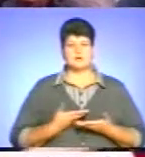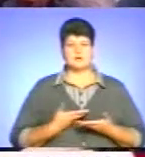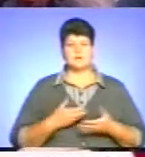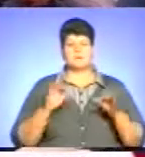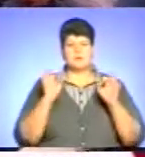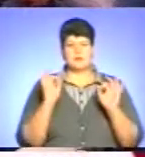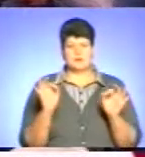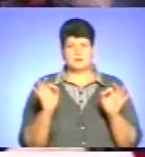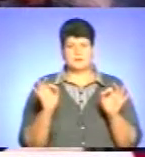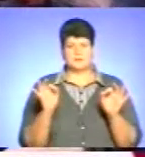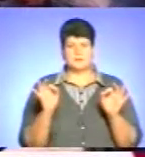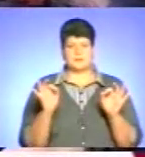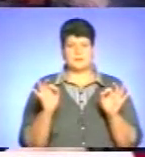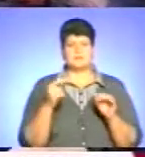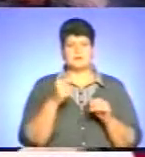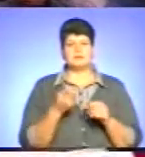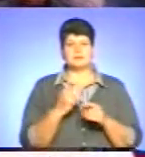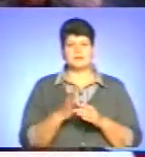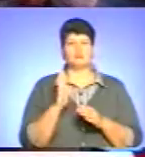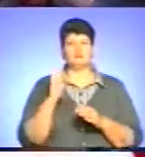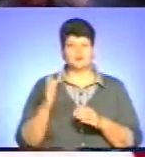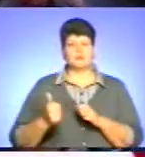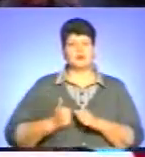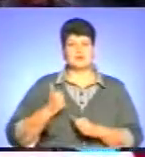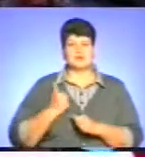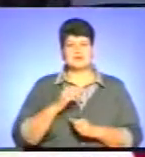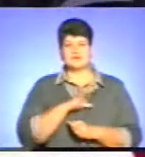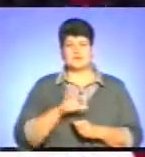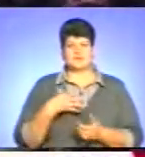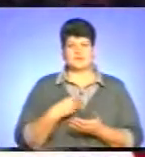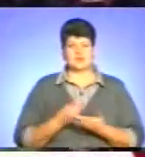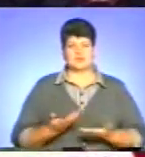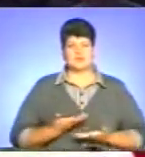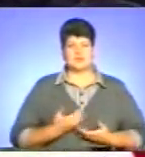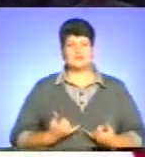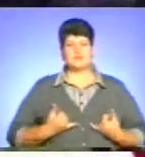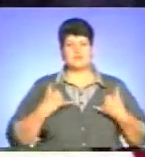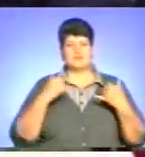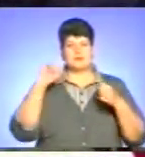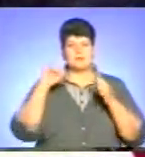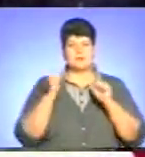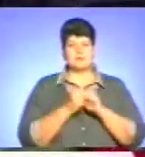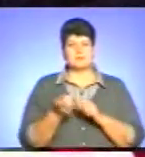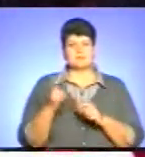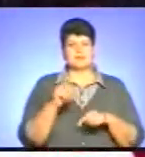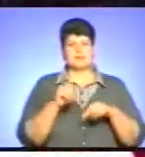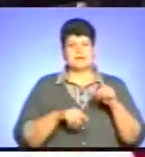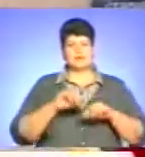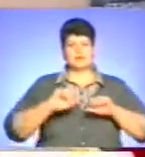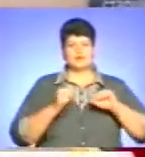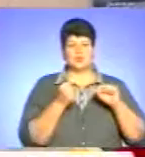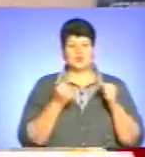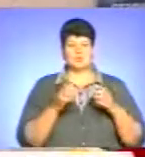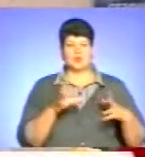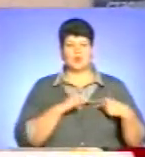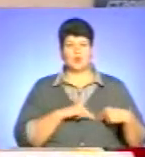правильно. Так що ми з ним дійсно будемо гордитися все своє життя. Вшанувати пам'ять рятувальника прийшли його рідні, друзі, колеги.